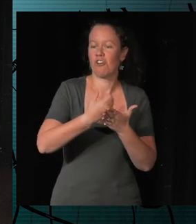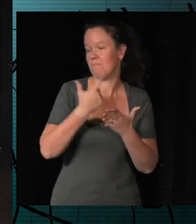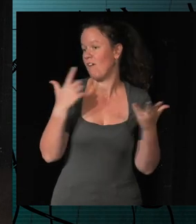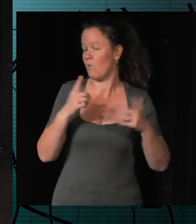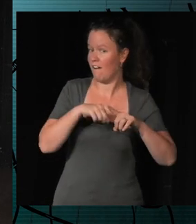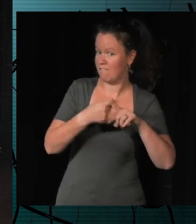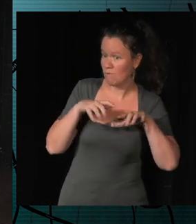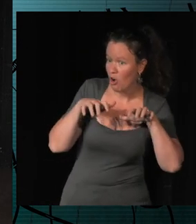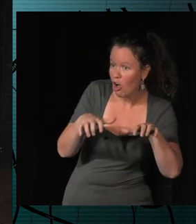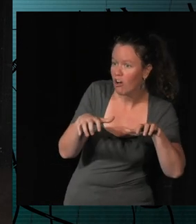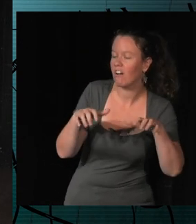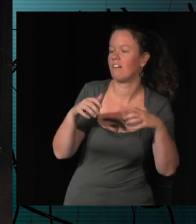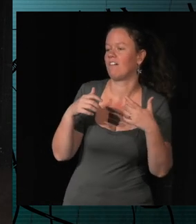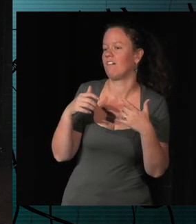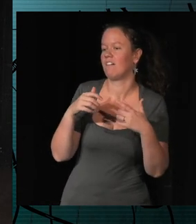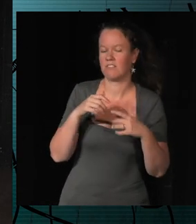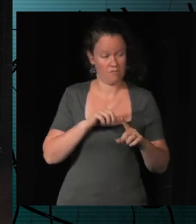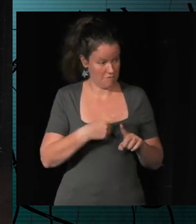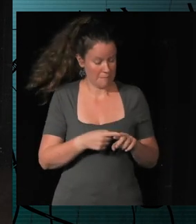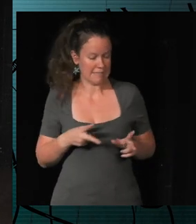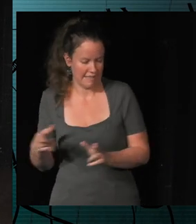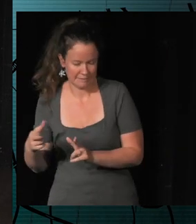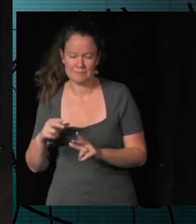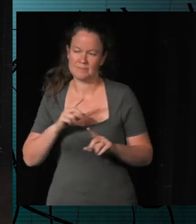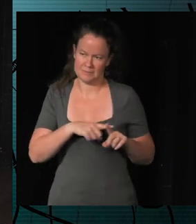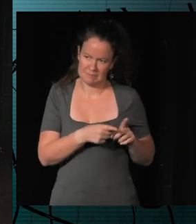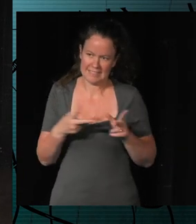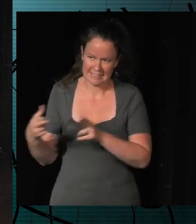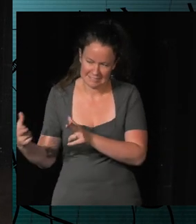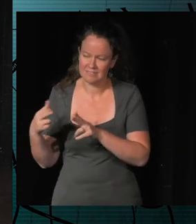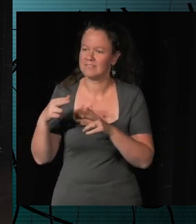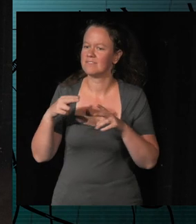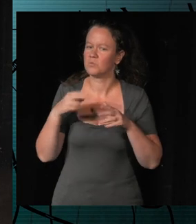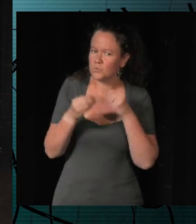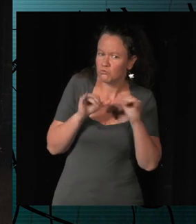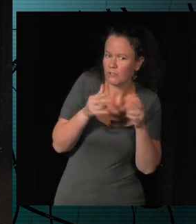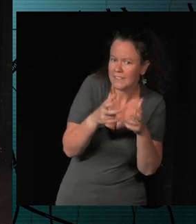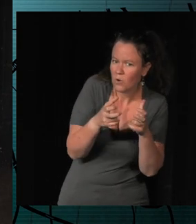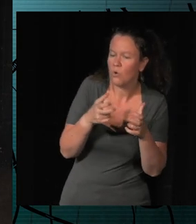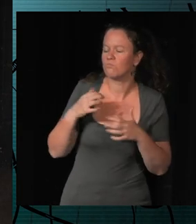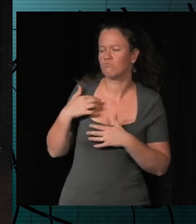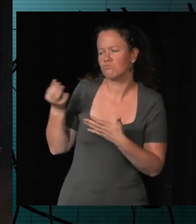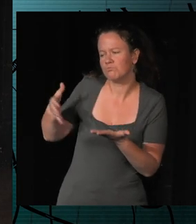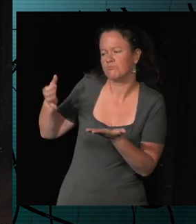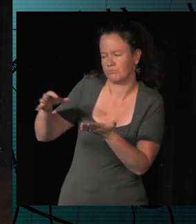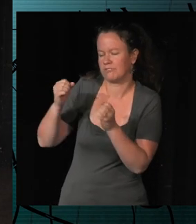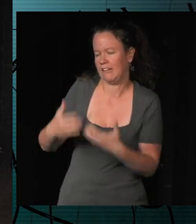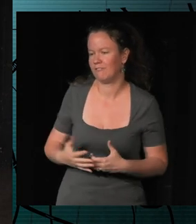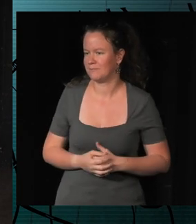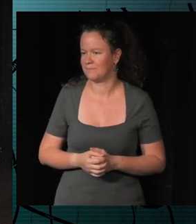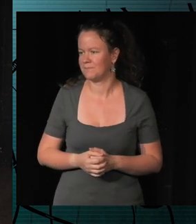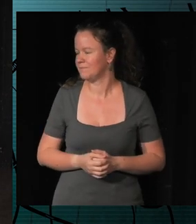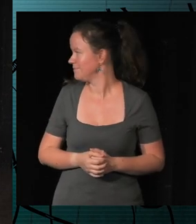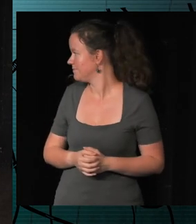d'horreur principalement mais même d'horreur voilà film et séries et d'horreur culturel même jeux vidéo un peu des fois non de temps en temps ouais et